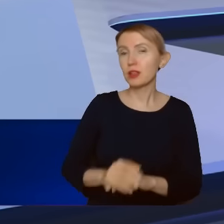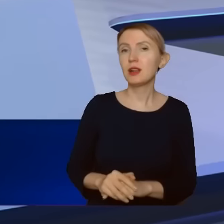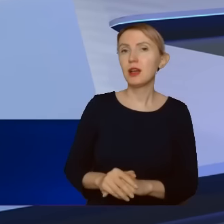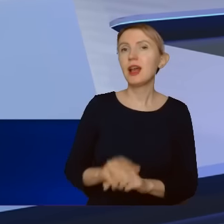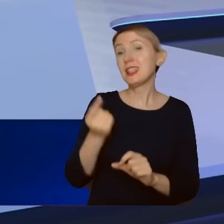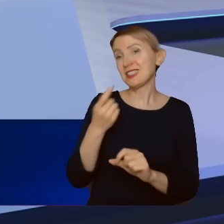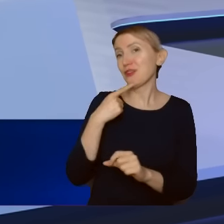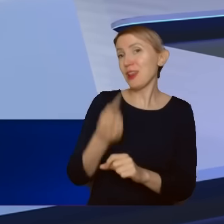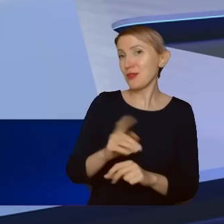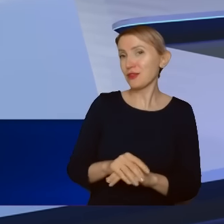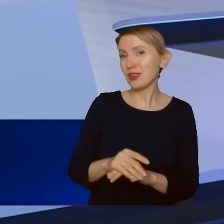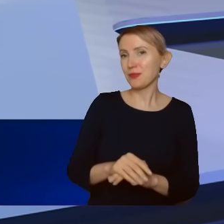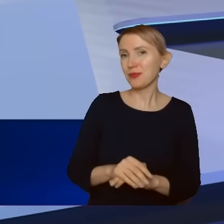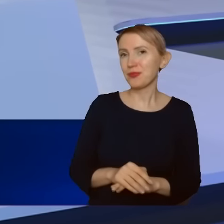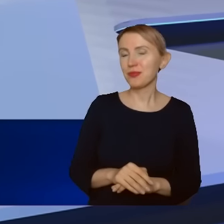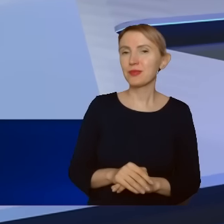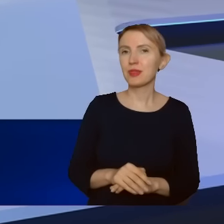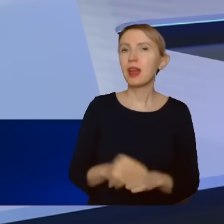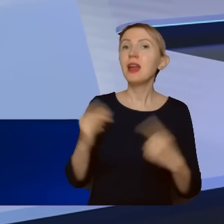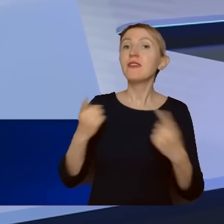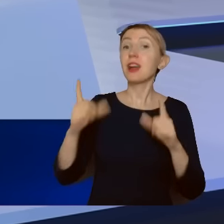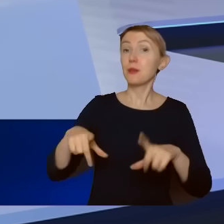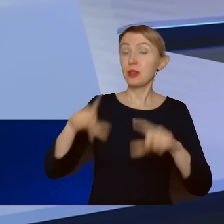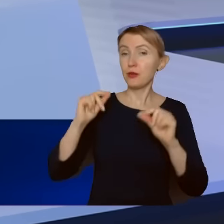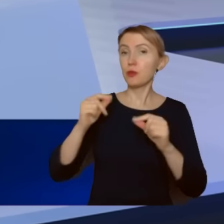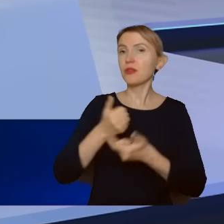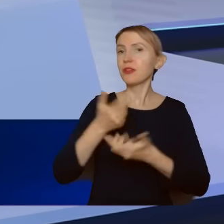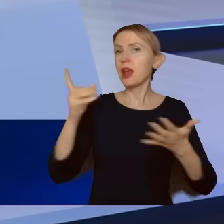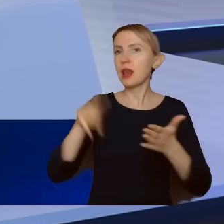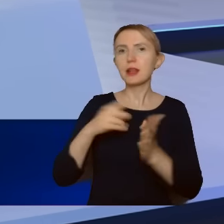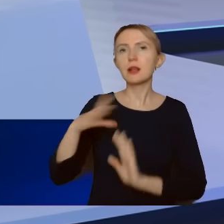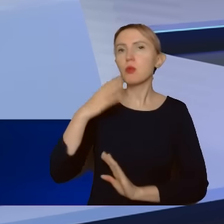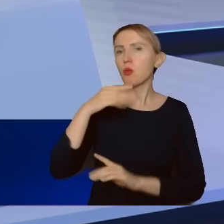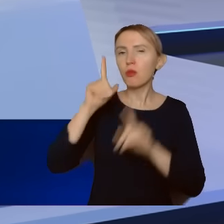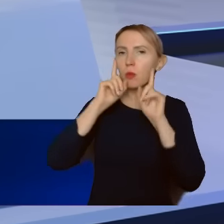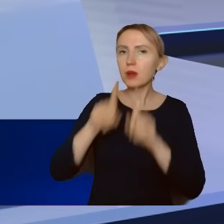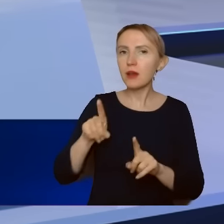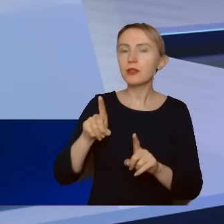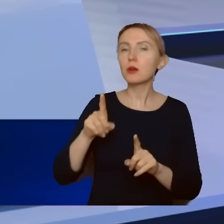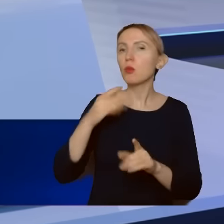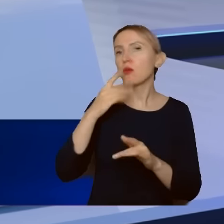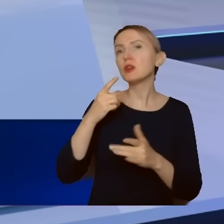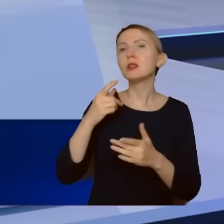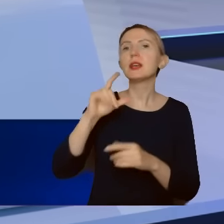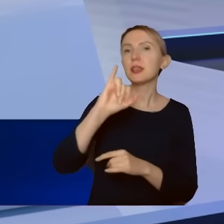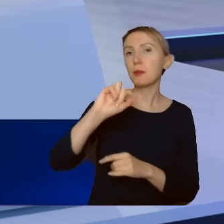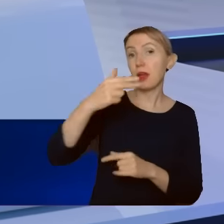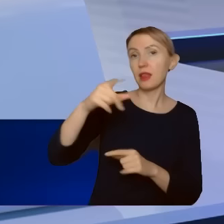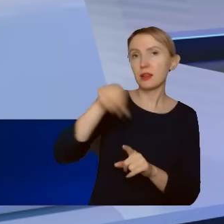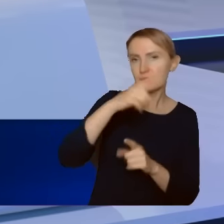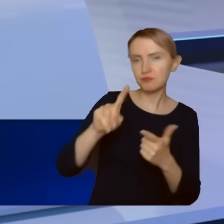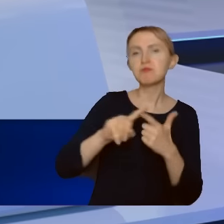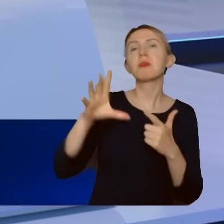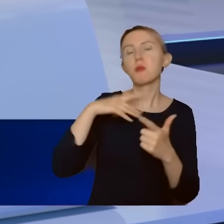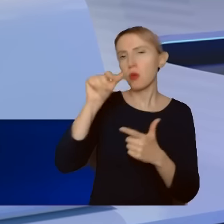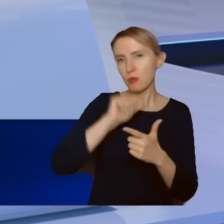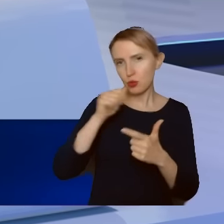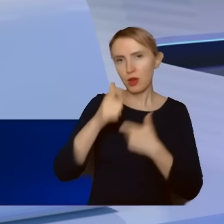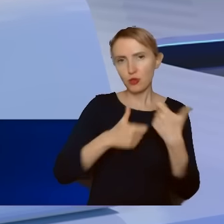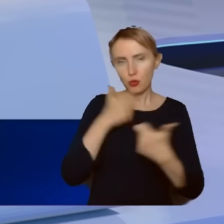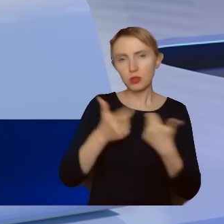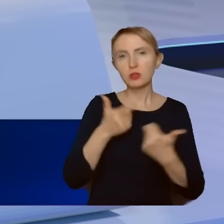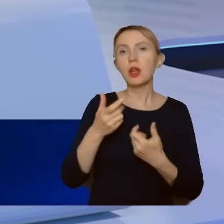kiedy. W kampanii wyborczej wielokrotnie powiedział prawdę, bo mówił, że zlikwidują IPN. Podjęto tę próbę, bo tak ograniczono